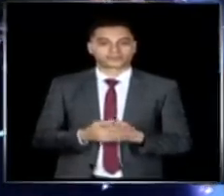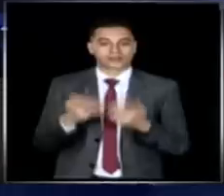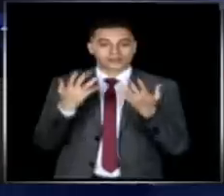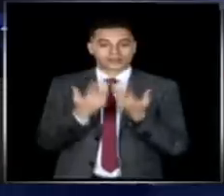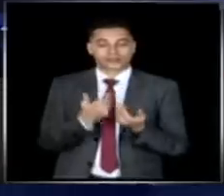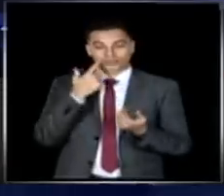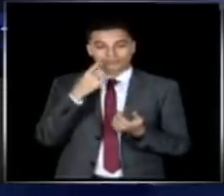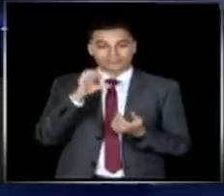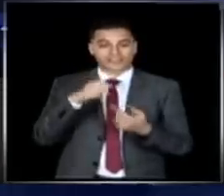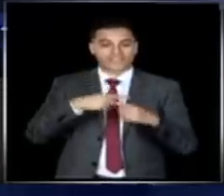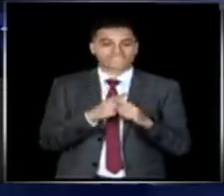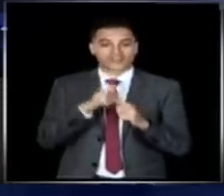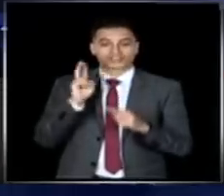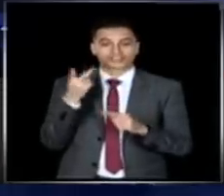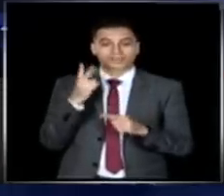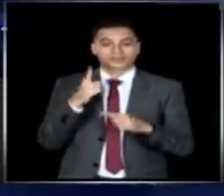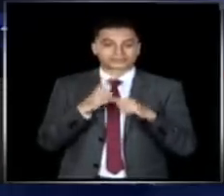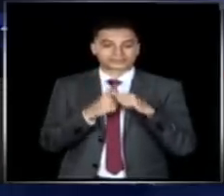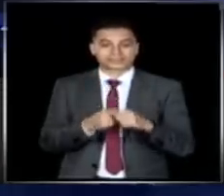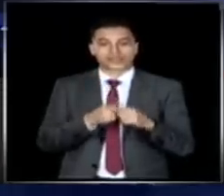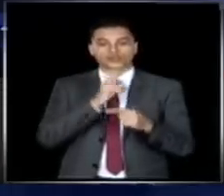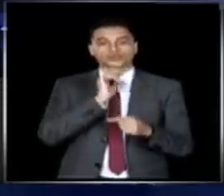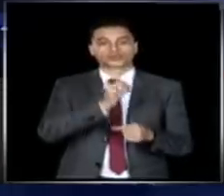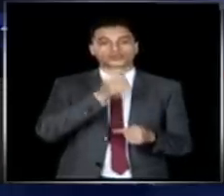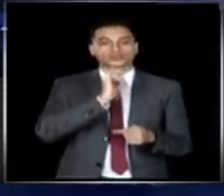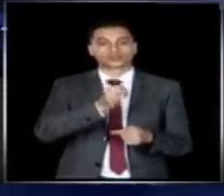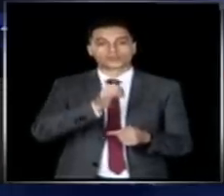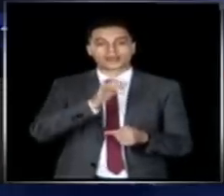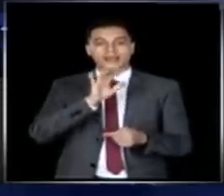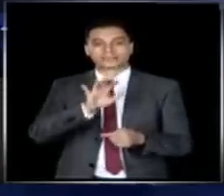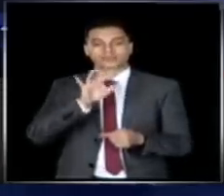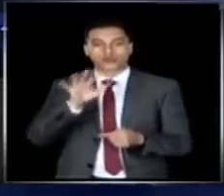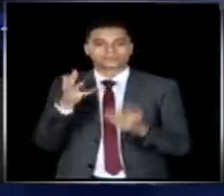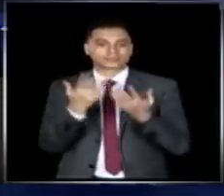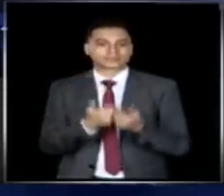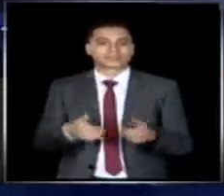حل المسألة الآتية، 9 في 17 زائد